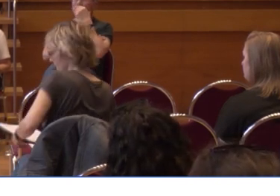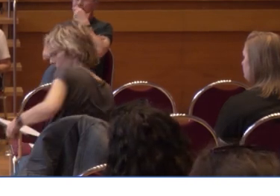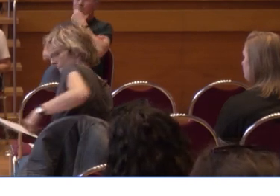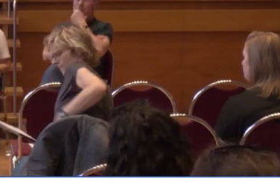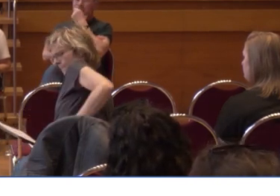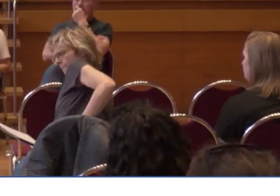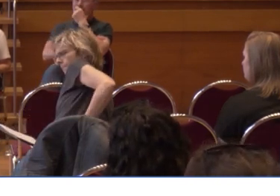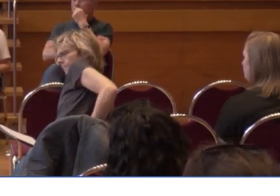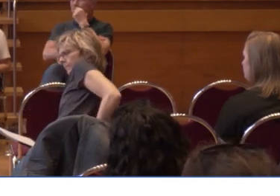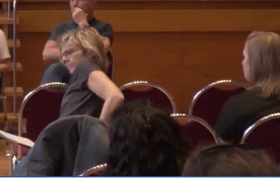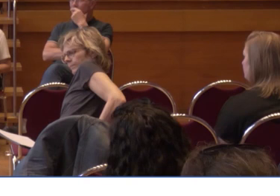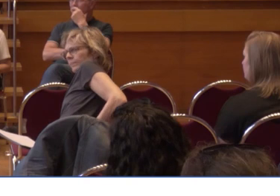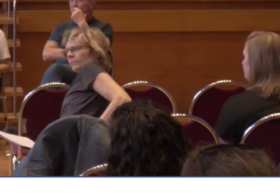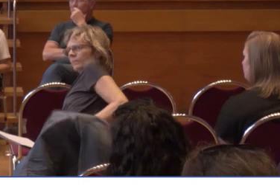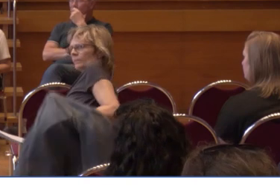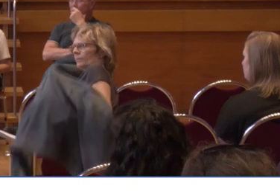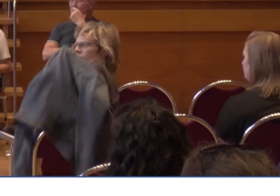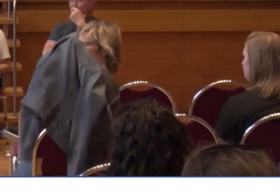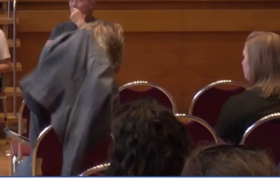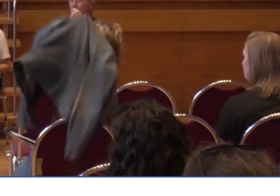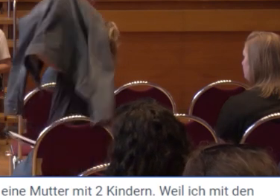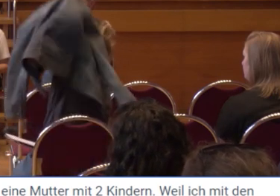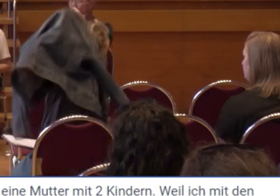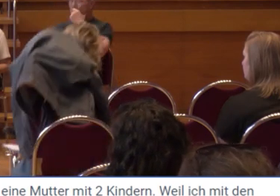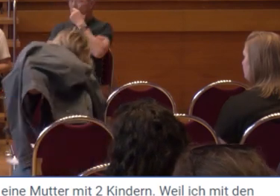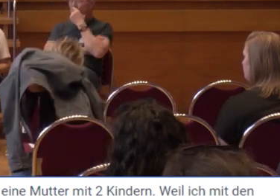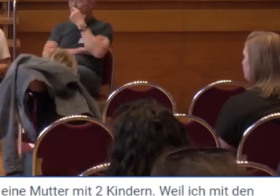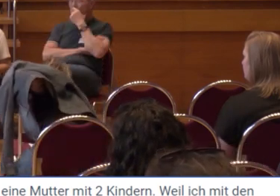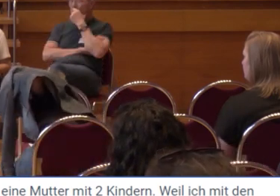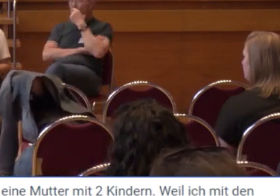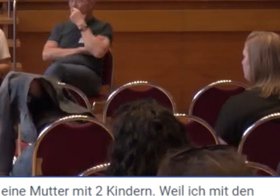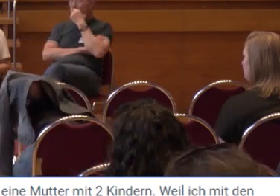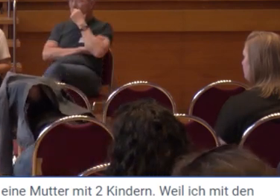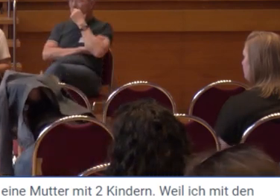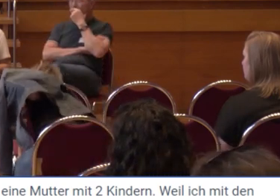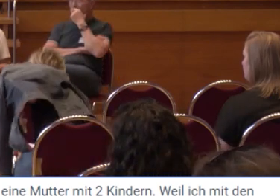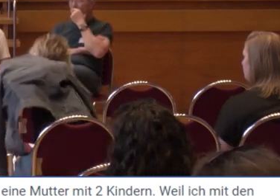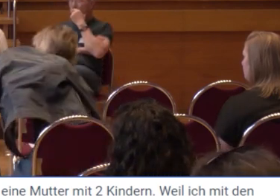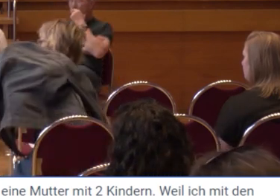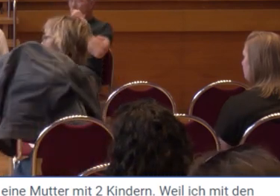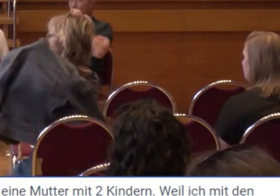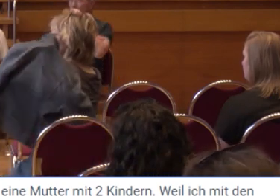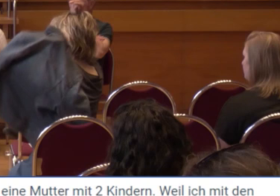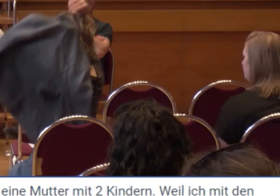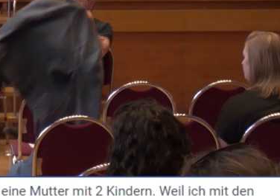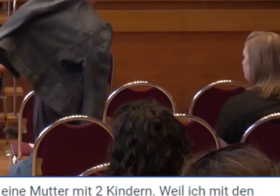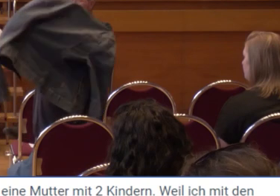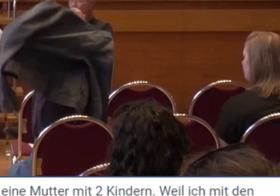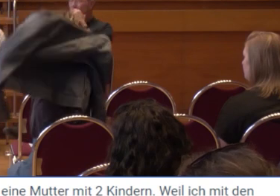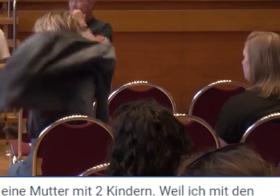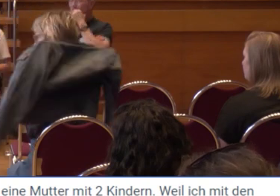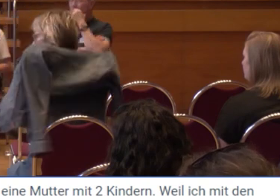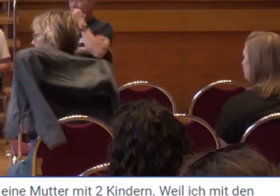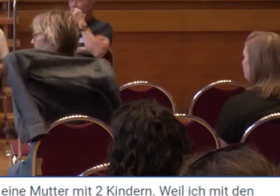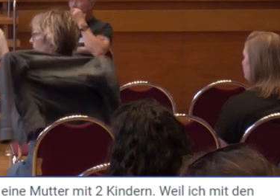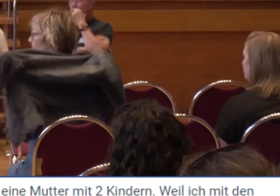KSV der erste dann haben wir lange weiter versucht dann haben wir dann doch von der Jugendhilfe Hilfe